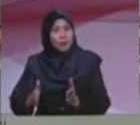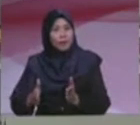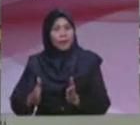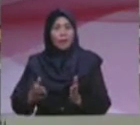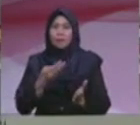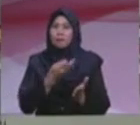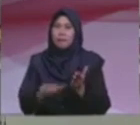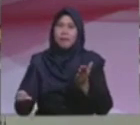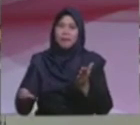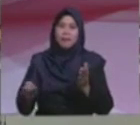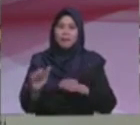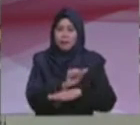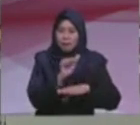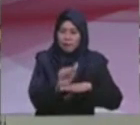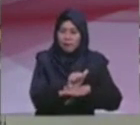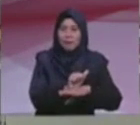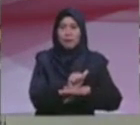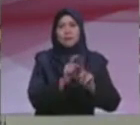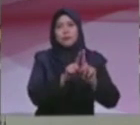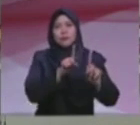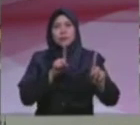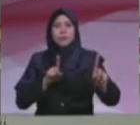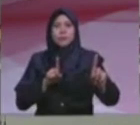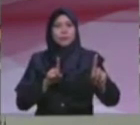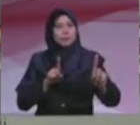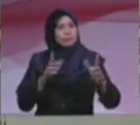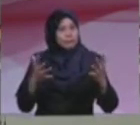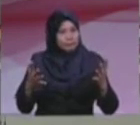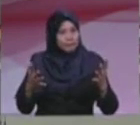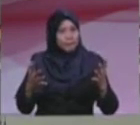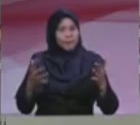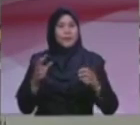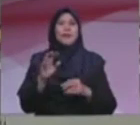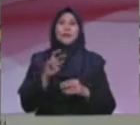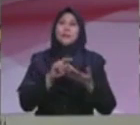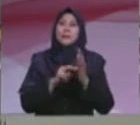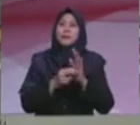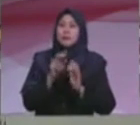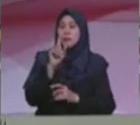gagal mengamalkan penjarakan sosial, sebanyak seramai